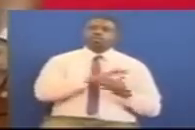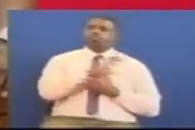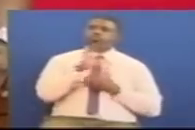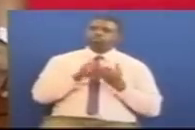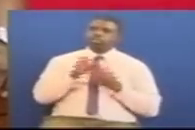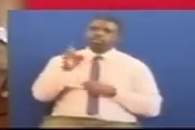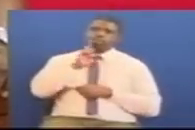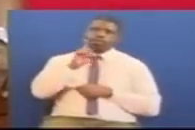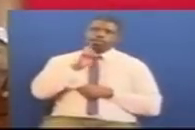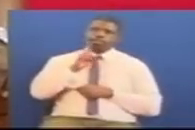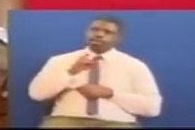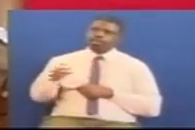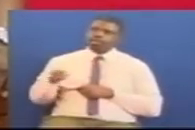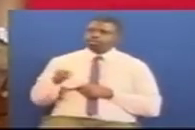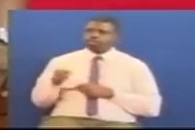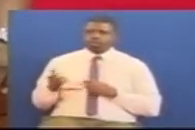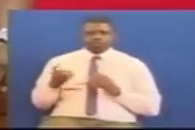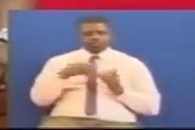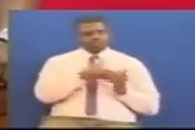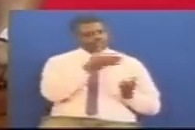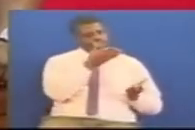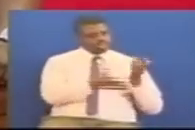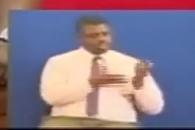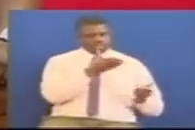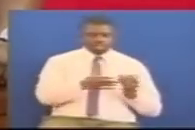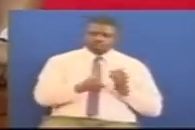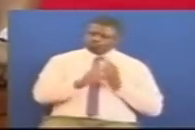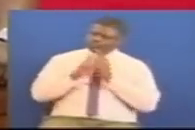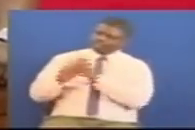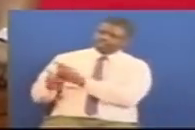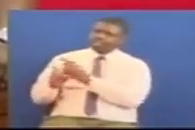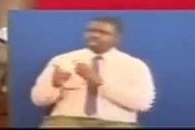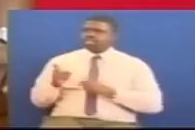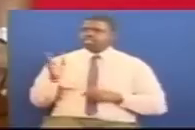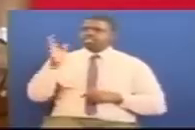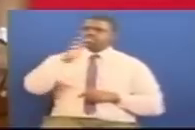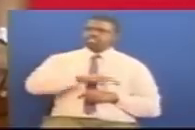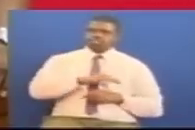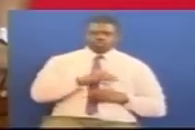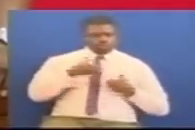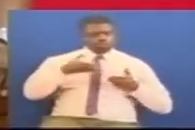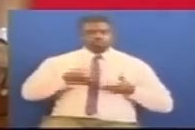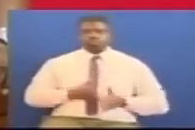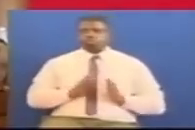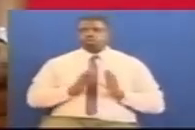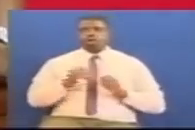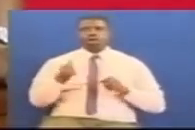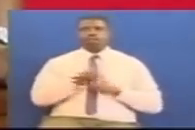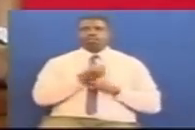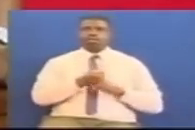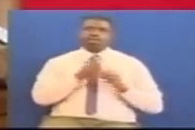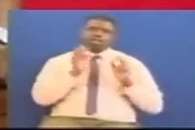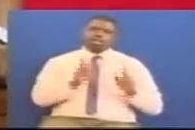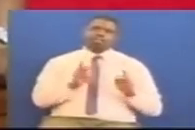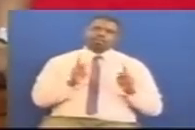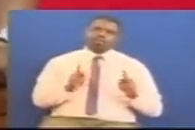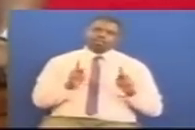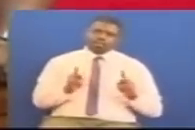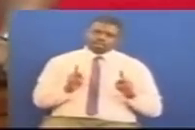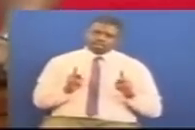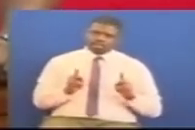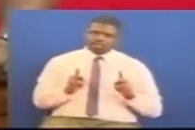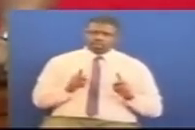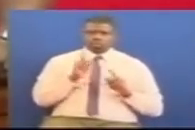mama katika kuhudhuria kliniki na kufuatilia siku za kujifungua wanazifanya kama kawaida. Na pia